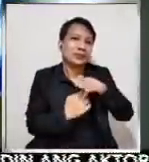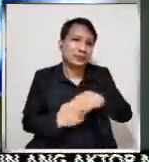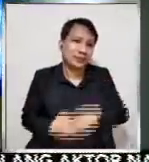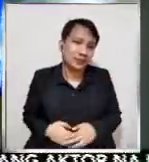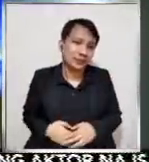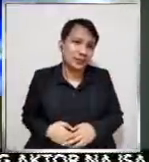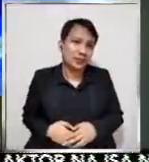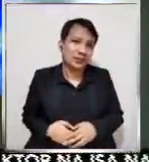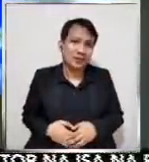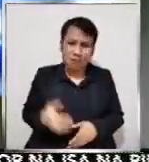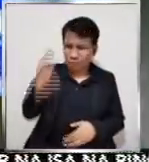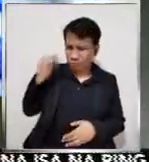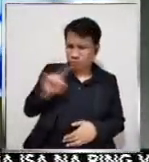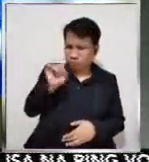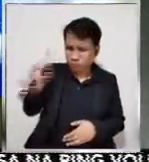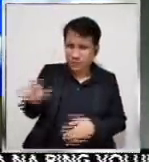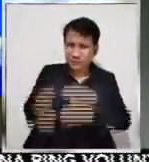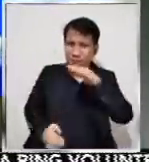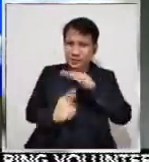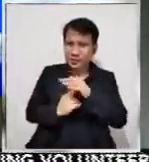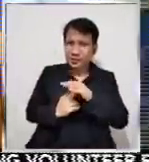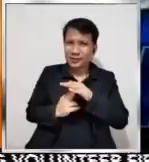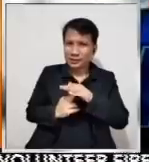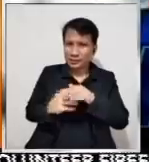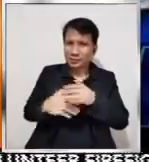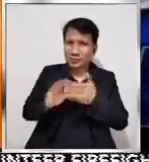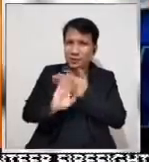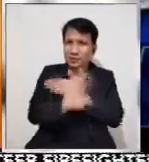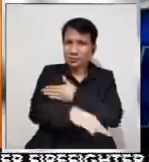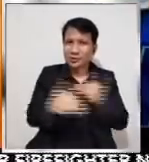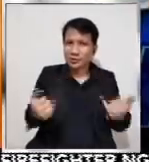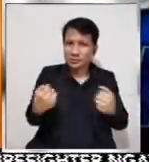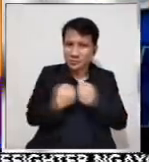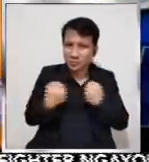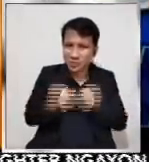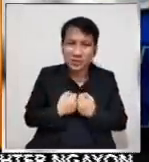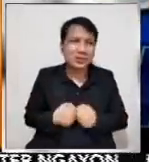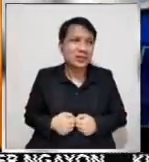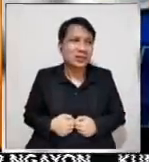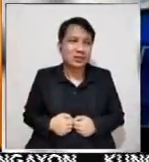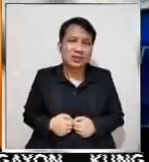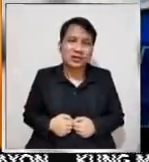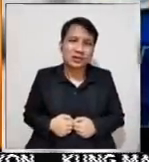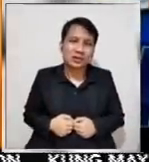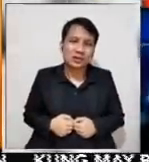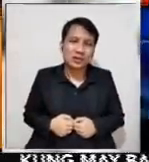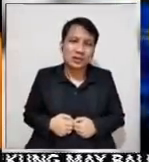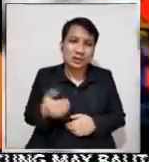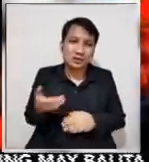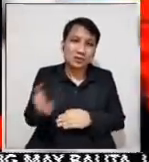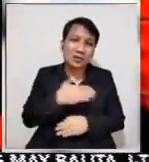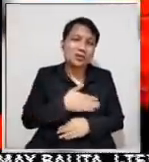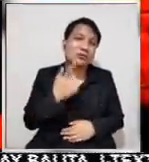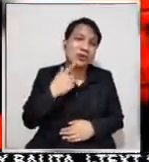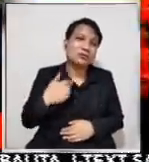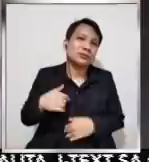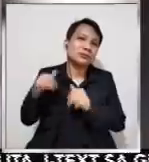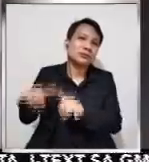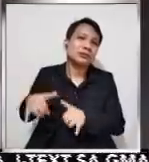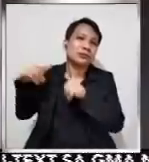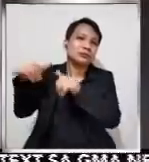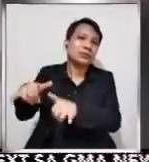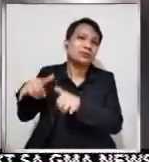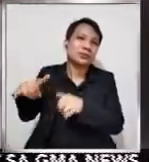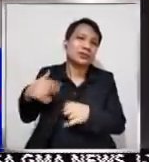bumalik sa boxing at maging world champion ulit? Kasi nung pagtambay ko na, nagtambay ako ng isang taon,